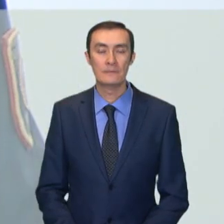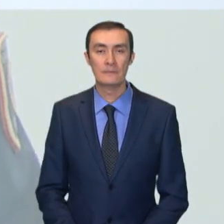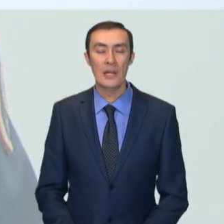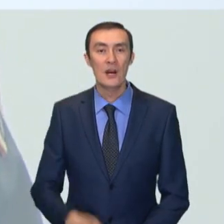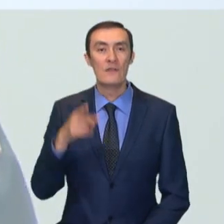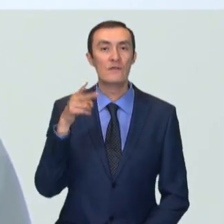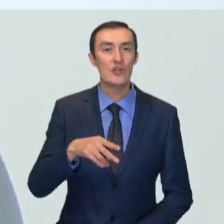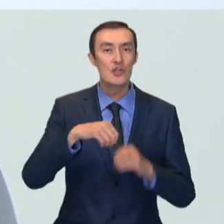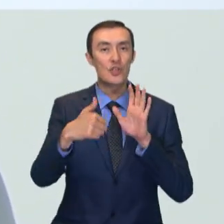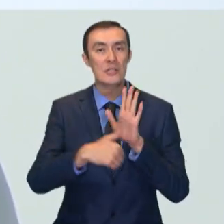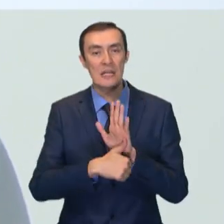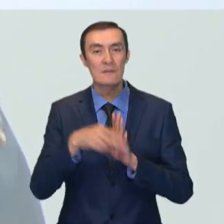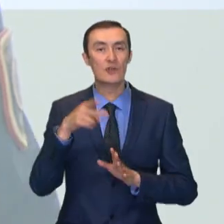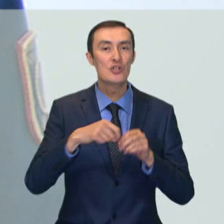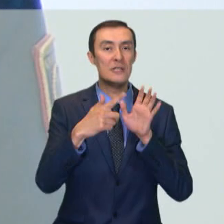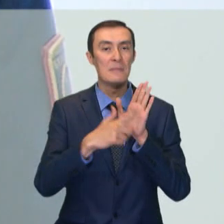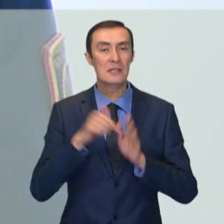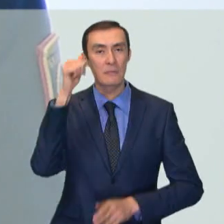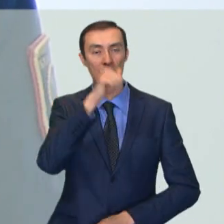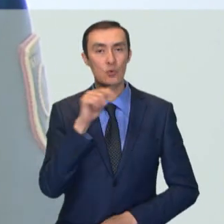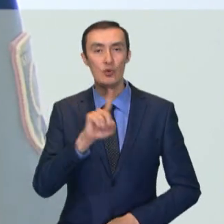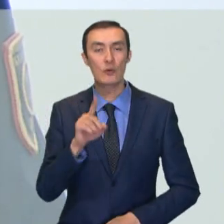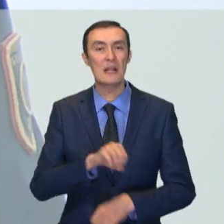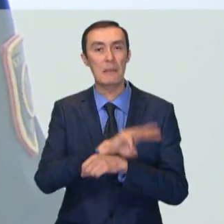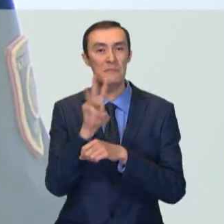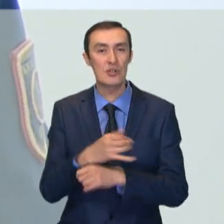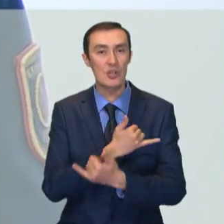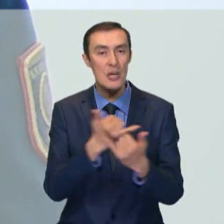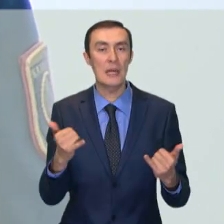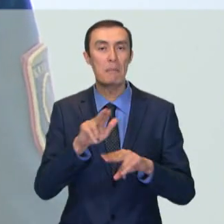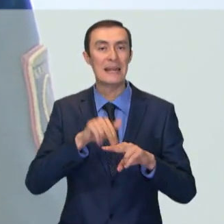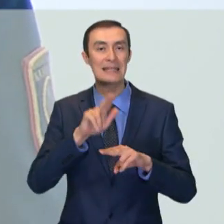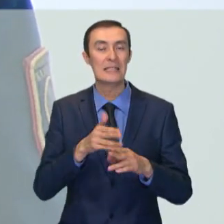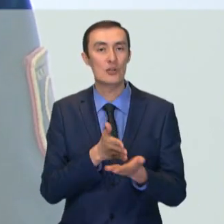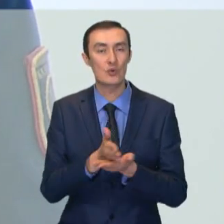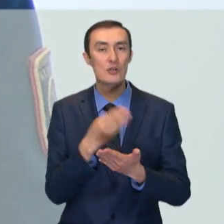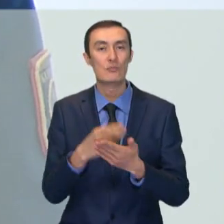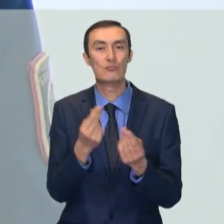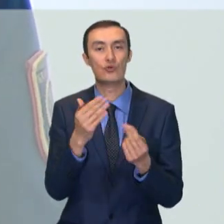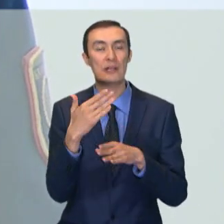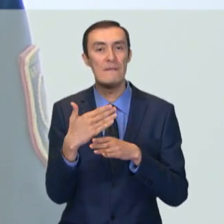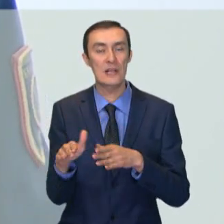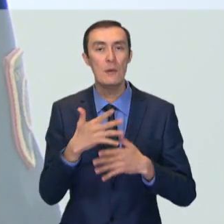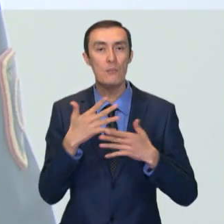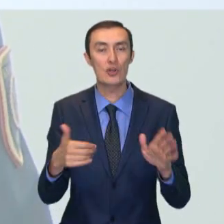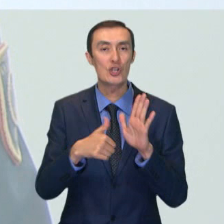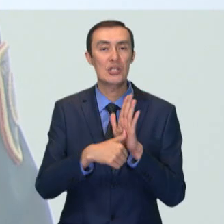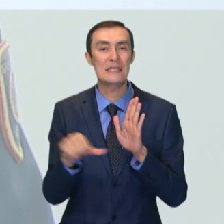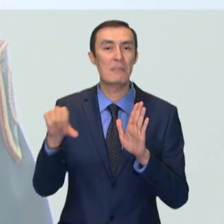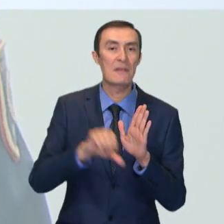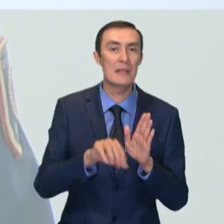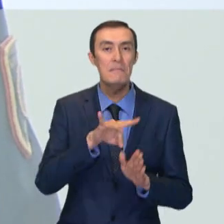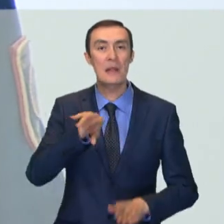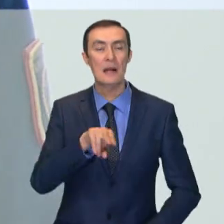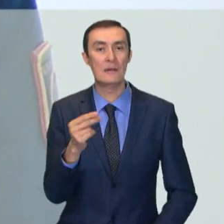В 2016-17 годах для обеспечения местной полицейской службы из бюджета выделено более 6,5